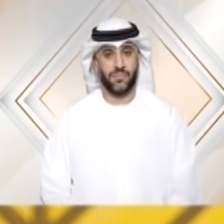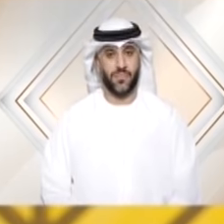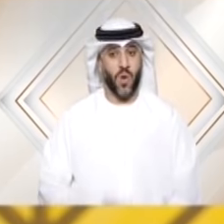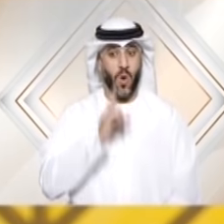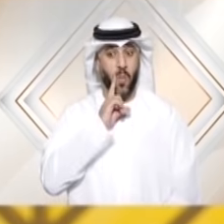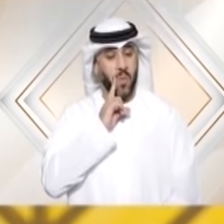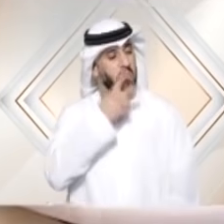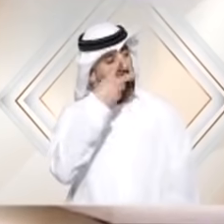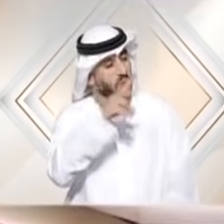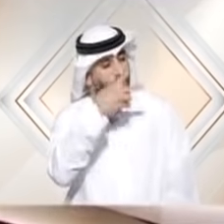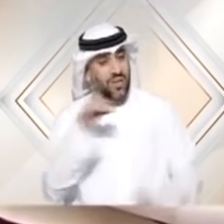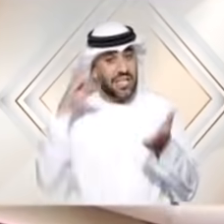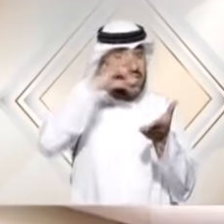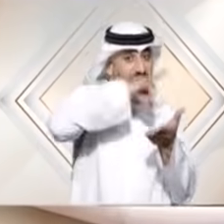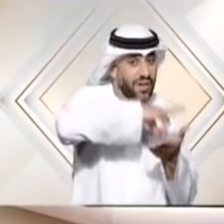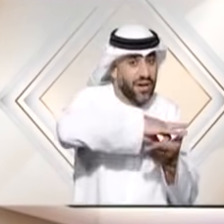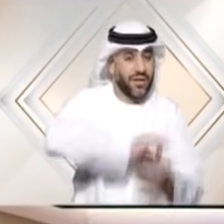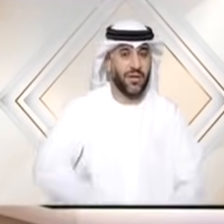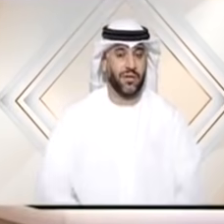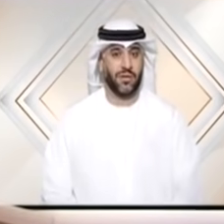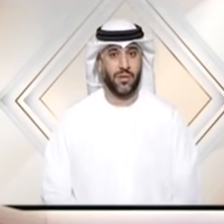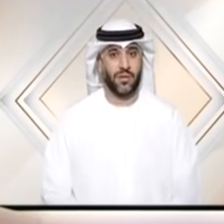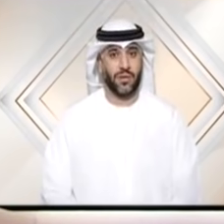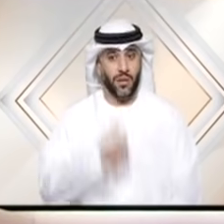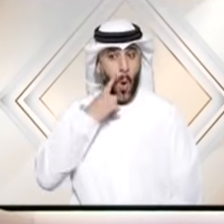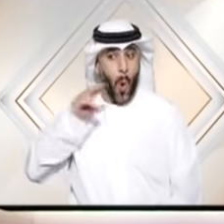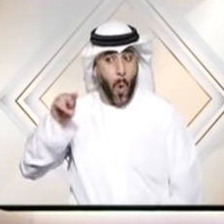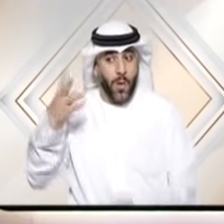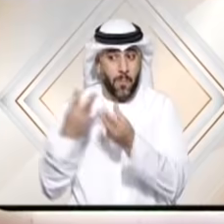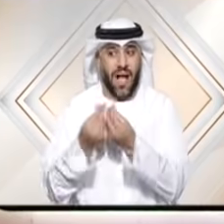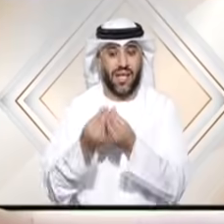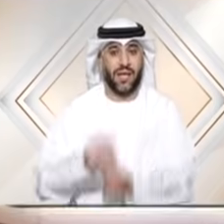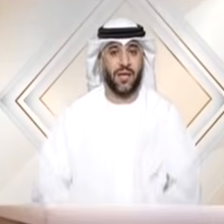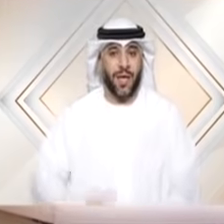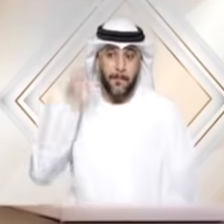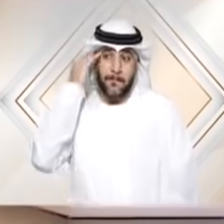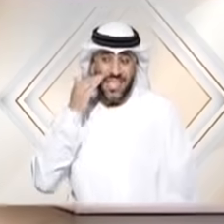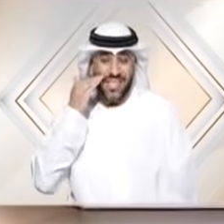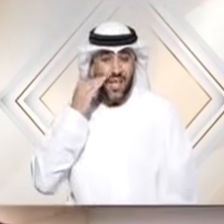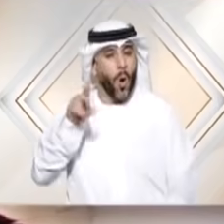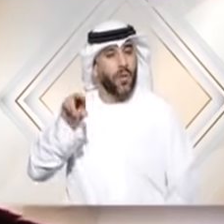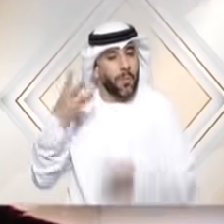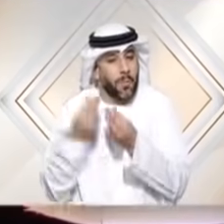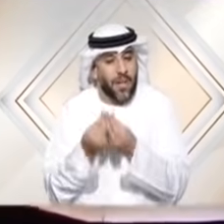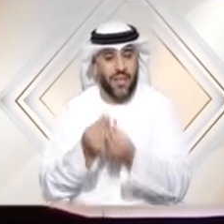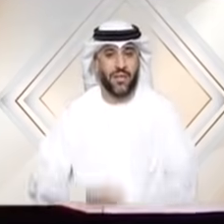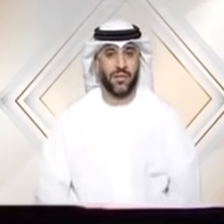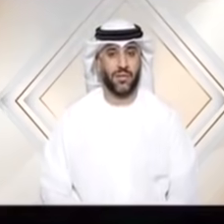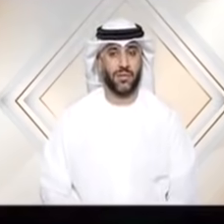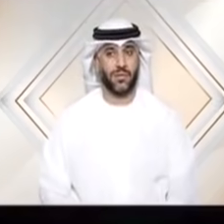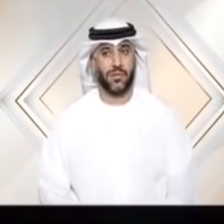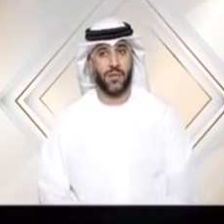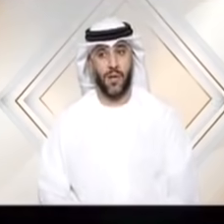لي أوكي أنا باجي، بس على شرط طلعي أخوكي معاي، أخوكي وأختك الموجودين في البيت حاليا. طلعيهم شو لا. عمل